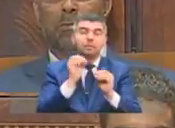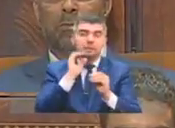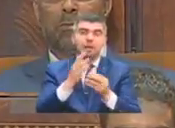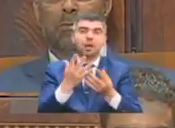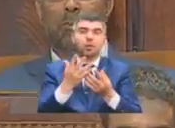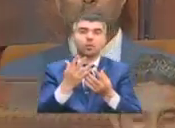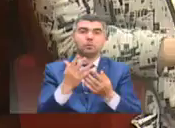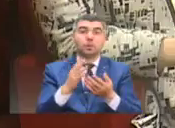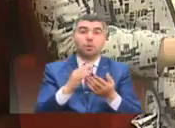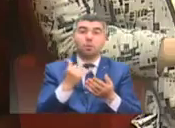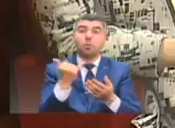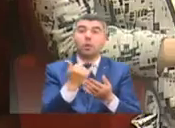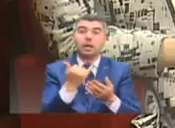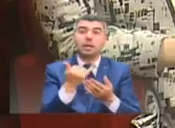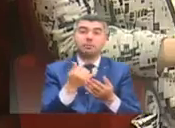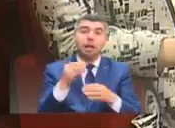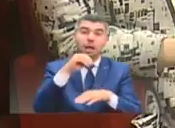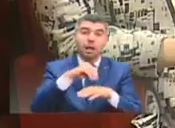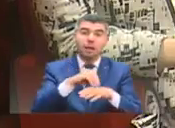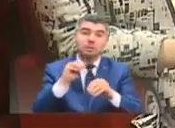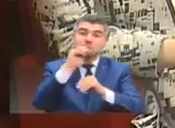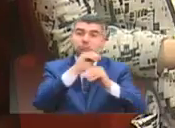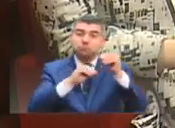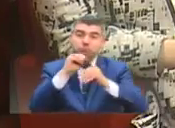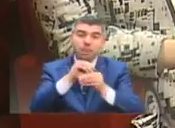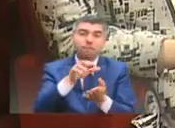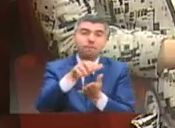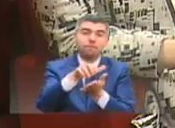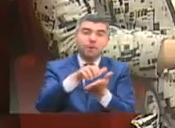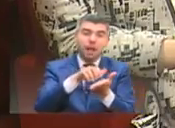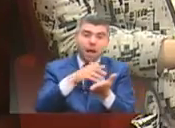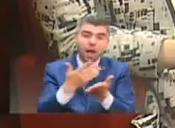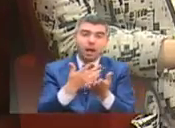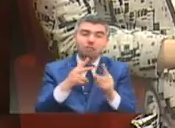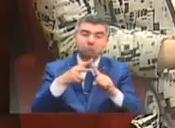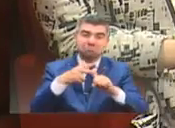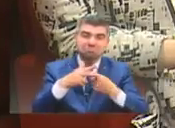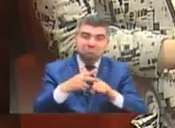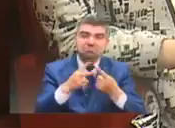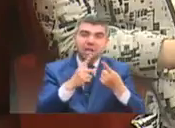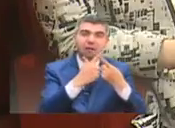فرصاً مهمة لإعداد استغلالها لأغراض فلاحية أو صناعية أو أغراض أخرى.